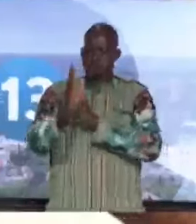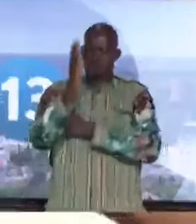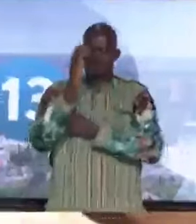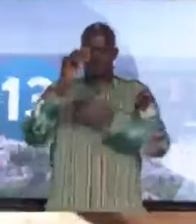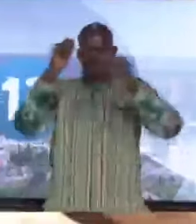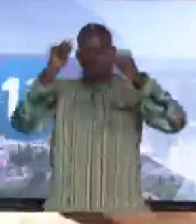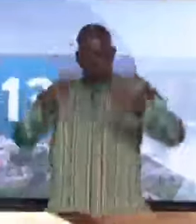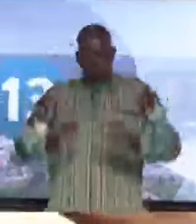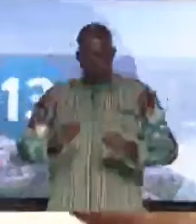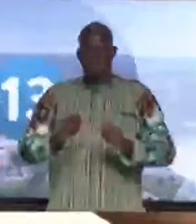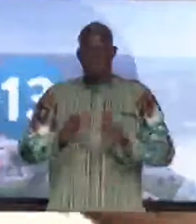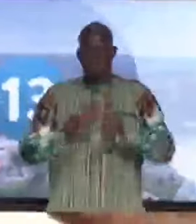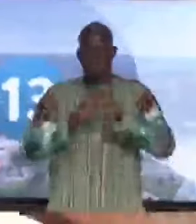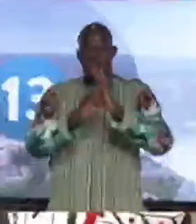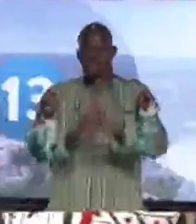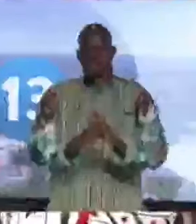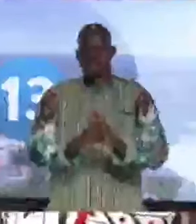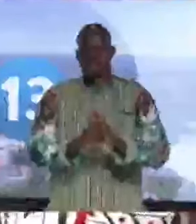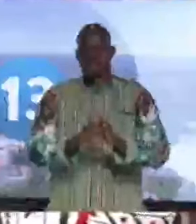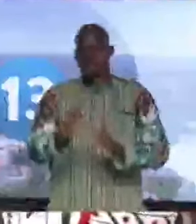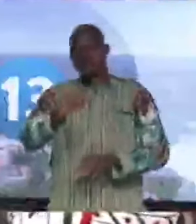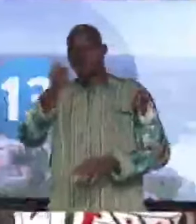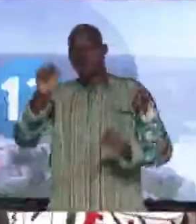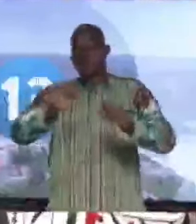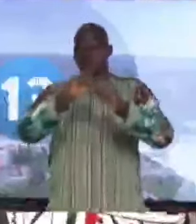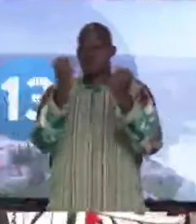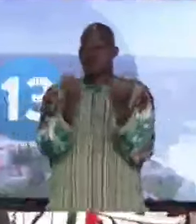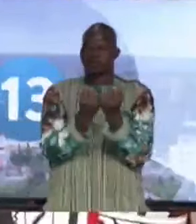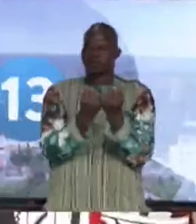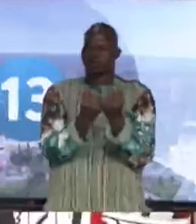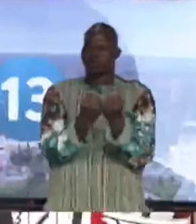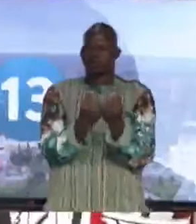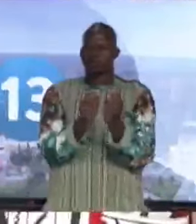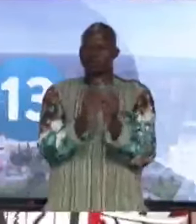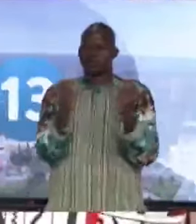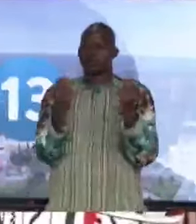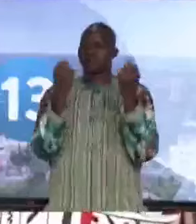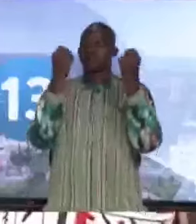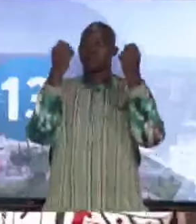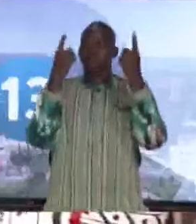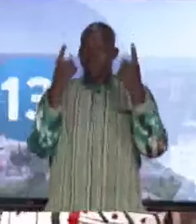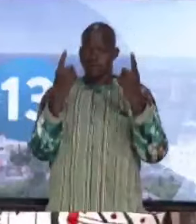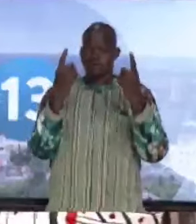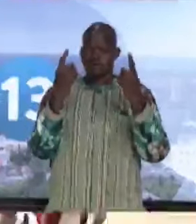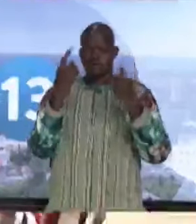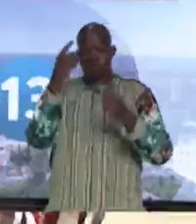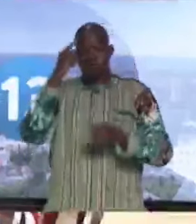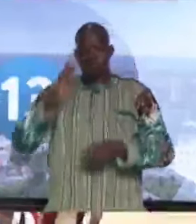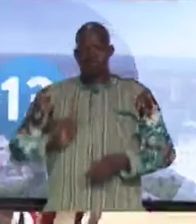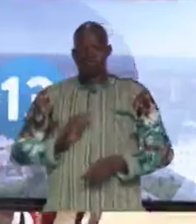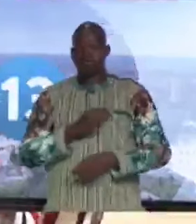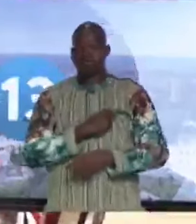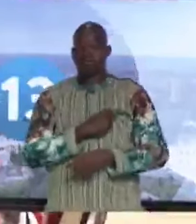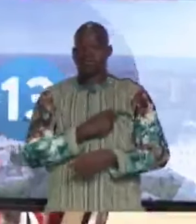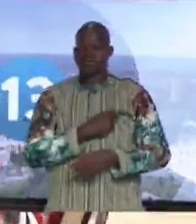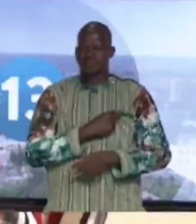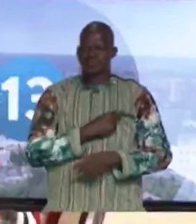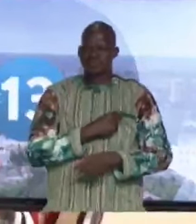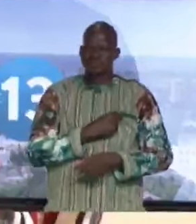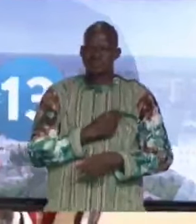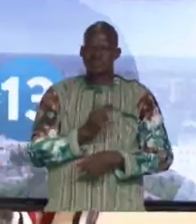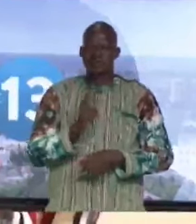être le cas dans d'autres secteurs. Vraiment, c'est une grande surprise et une agréable surprise pour nous vraiment. La bourse de nos populations